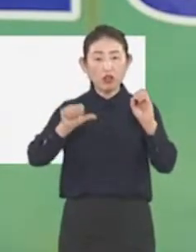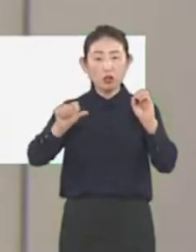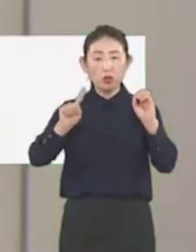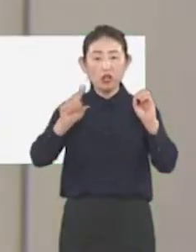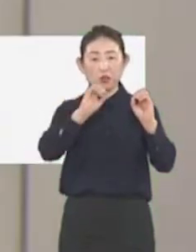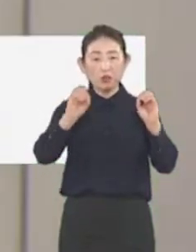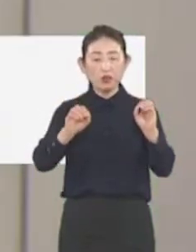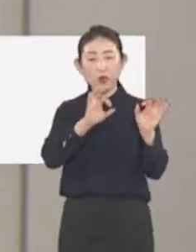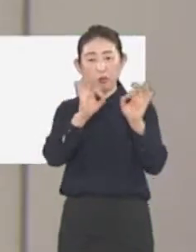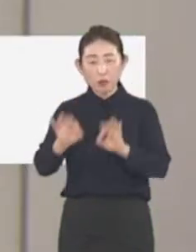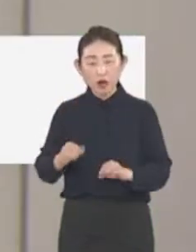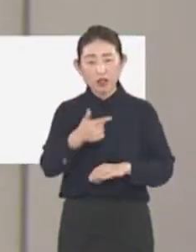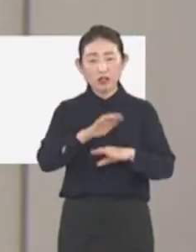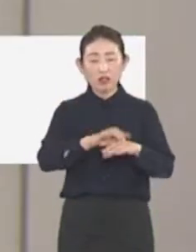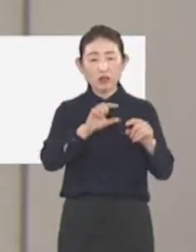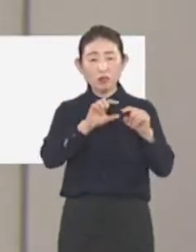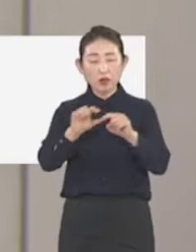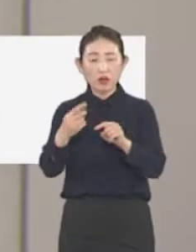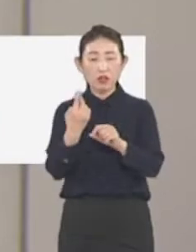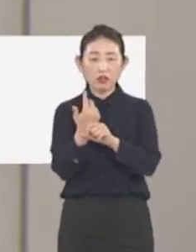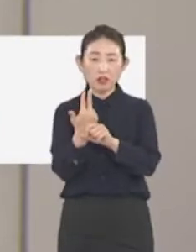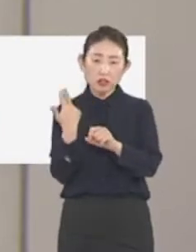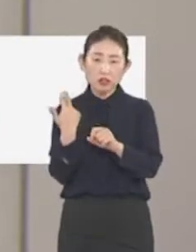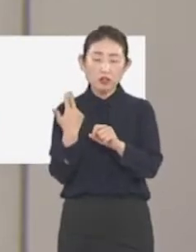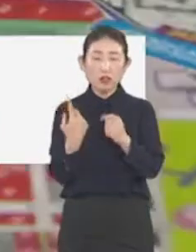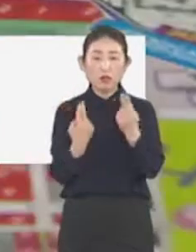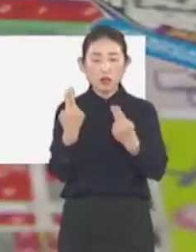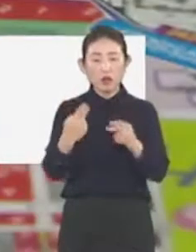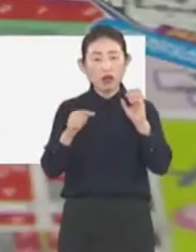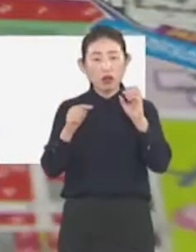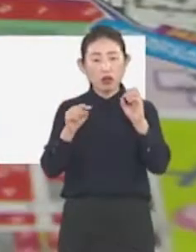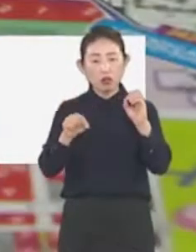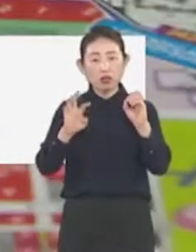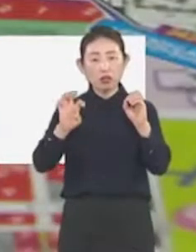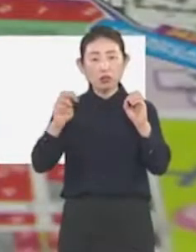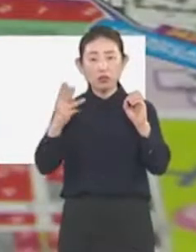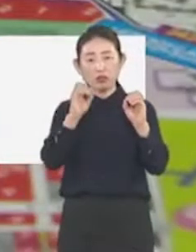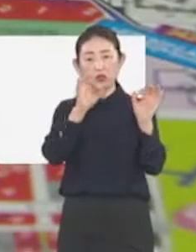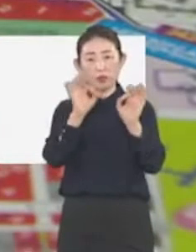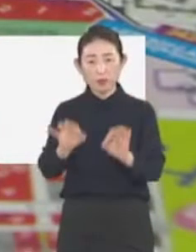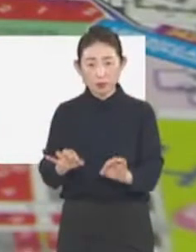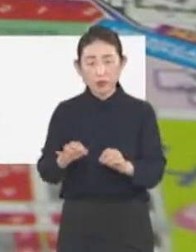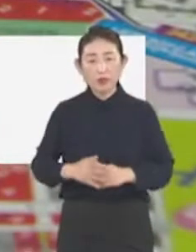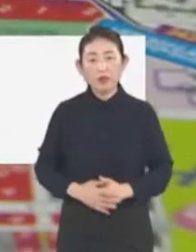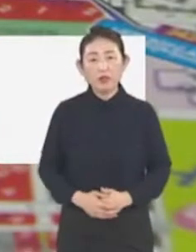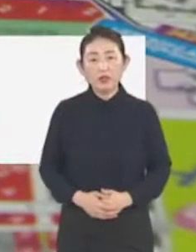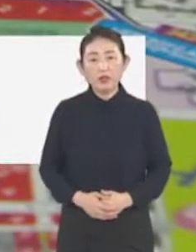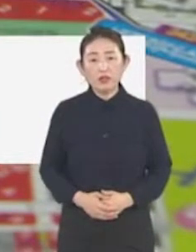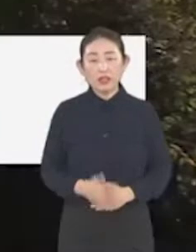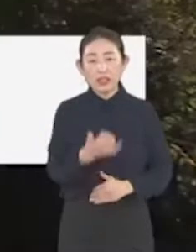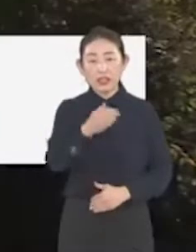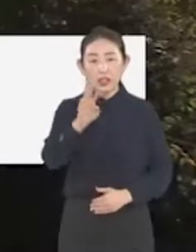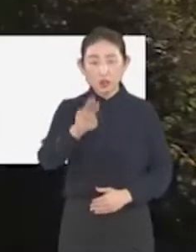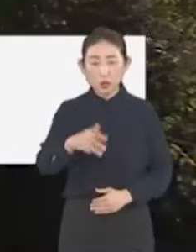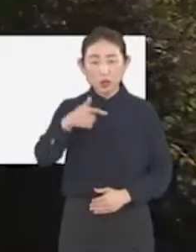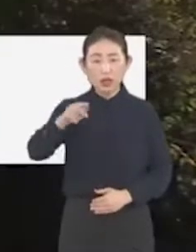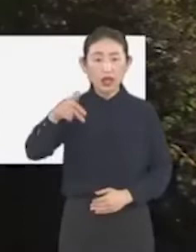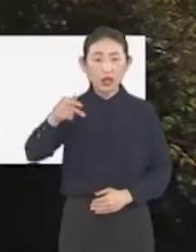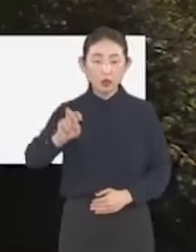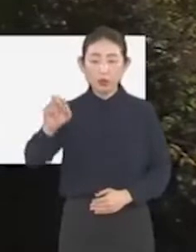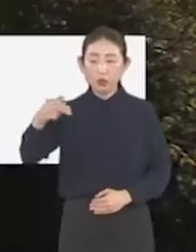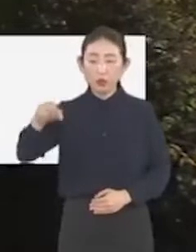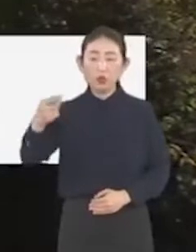0.51% 하락하는 등 지난주와 같은 0.34%의 하락률을 보였습니다 세종은 새롬